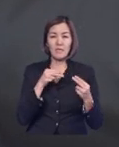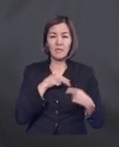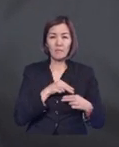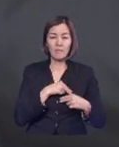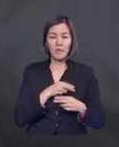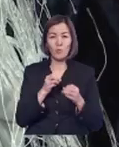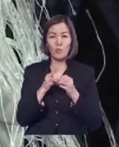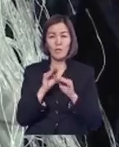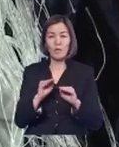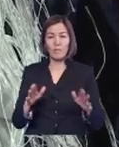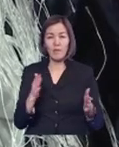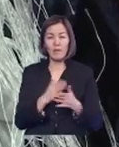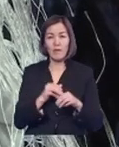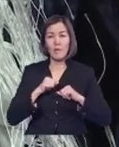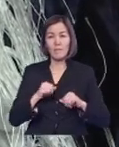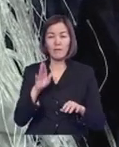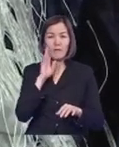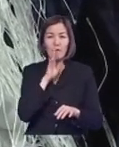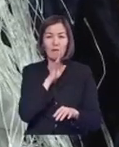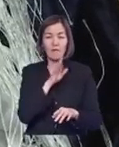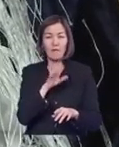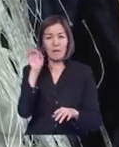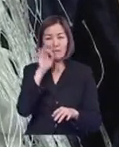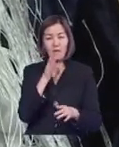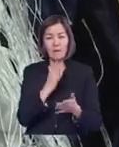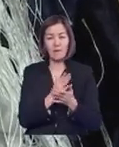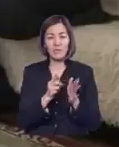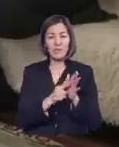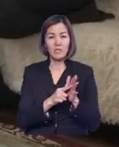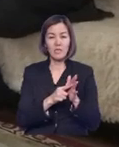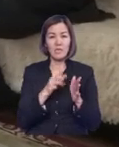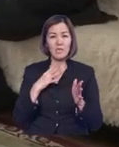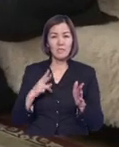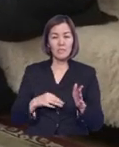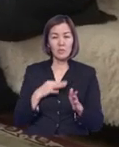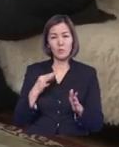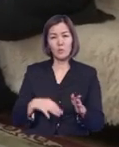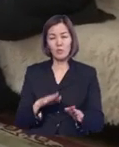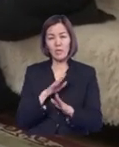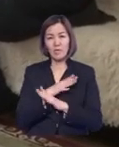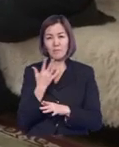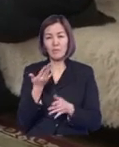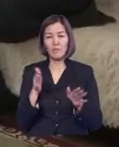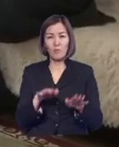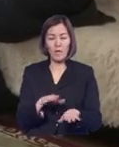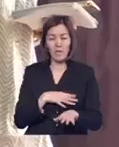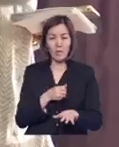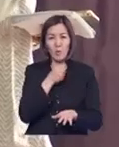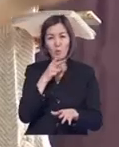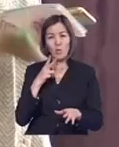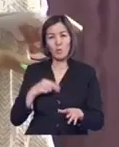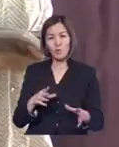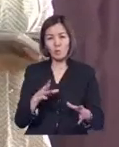12 бала тәрбиелеп, батыр ана атағын алған. 7 баласы қайтыс болып, қазір 5 баласы қалды. Әжей үлкен қызының қолында тұрады.